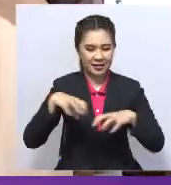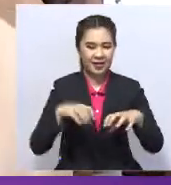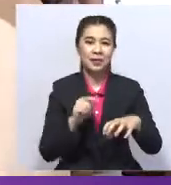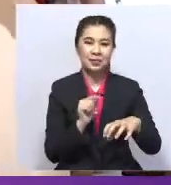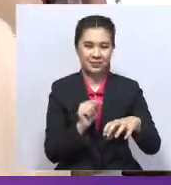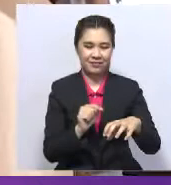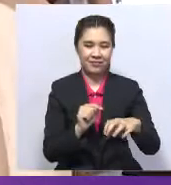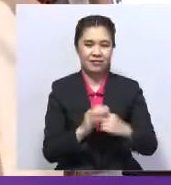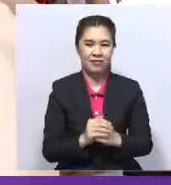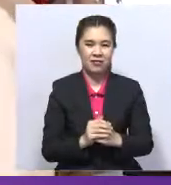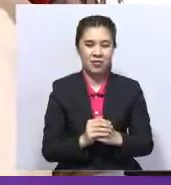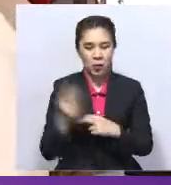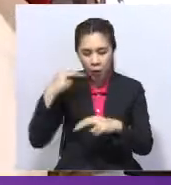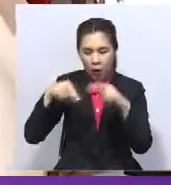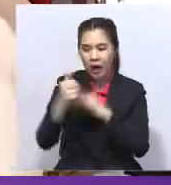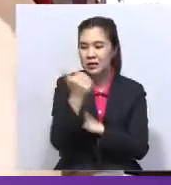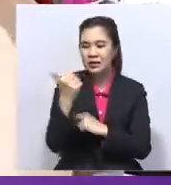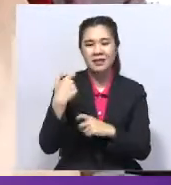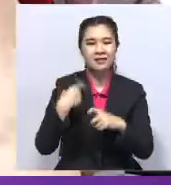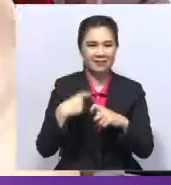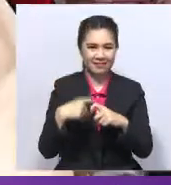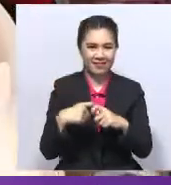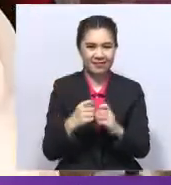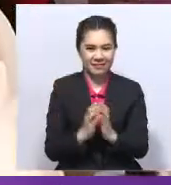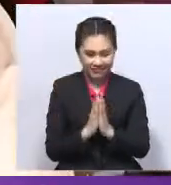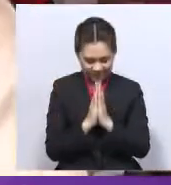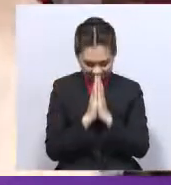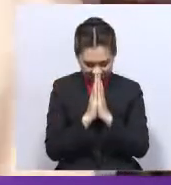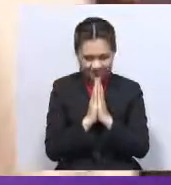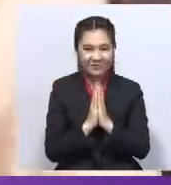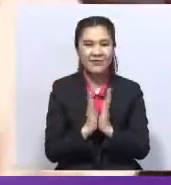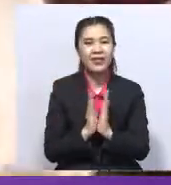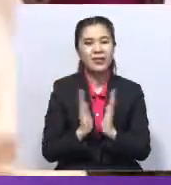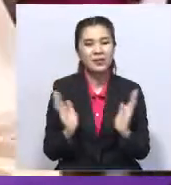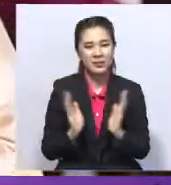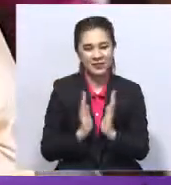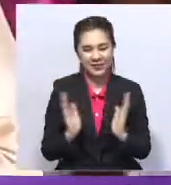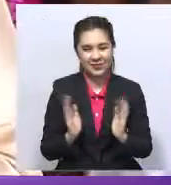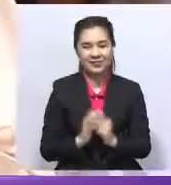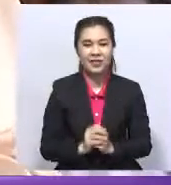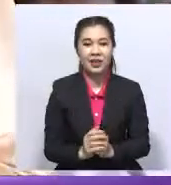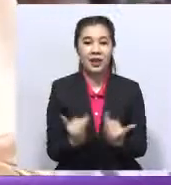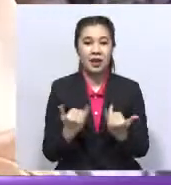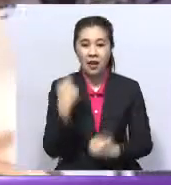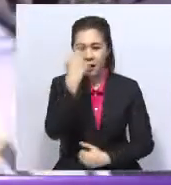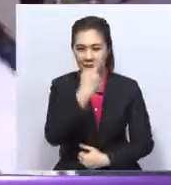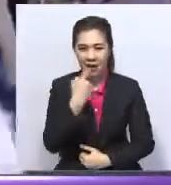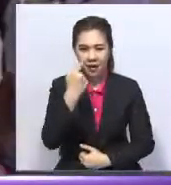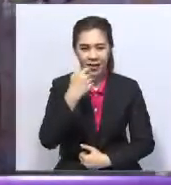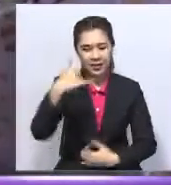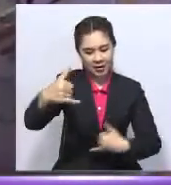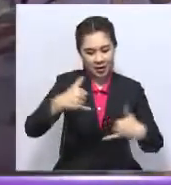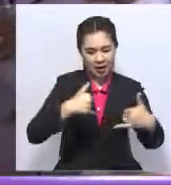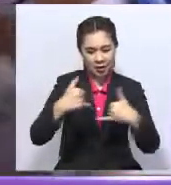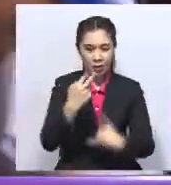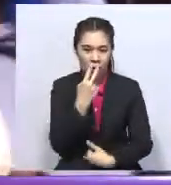เพราะว่าหาชมยากเหลือเกินนะครับวันนี้ขอบคุณมากครับ คุณผู้ชมครับสำหรับใครที่จะเดินทางมาเที่